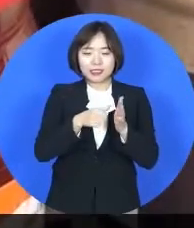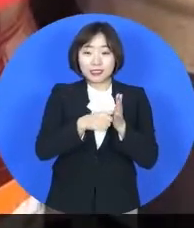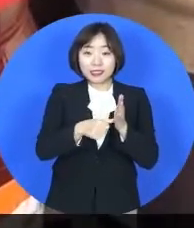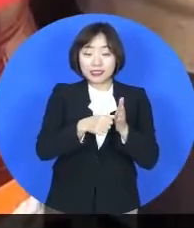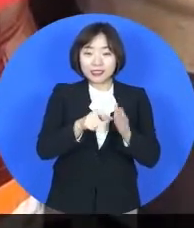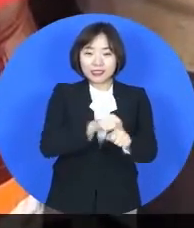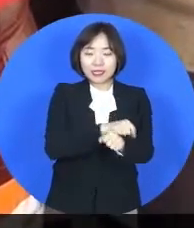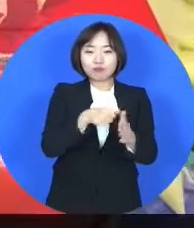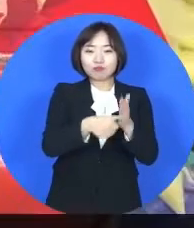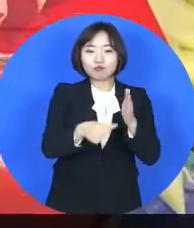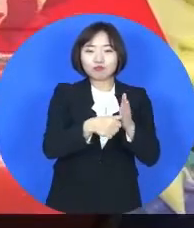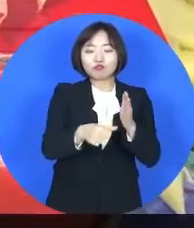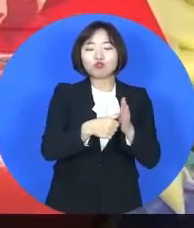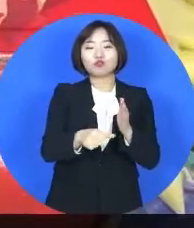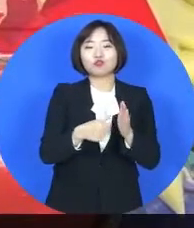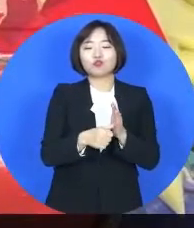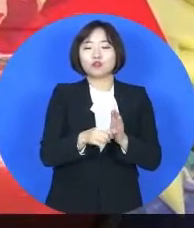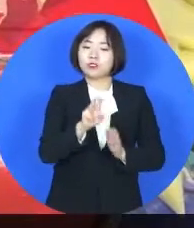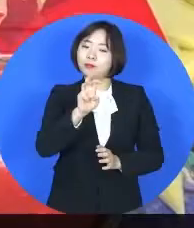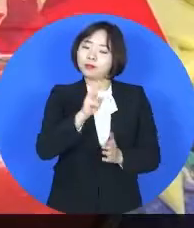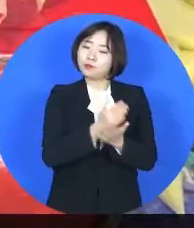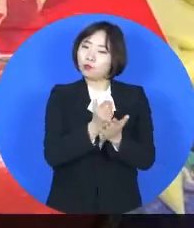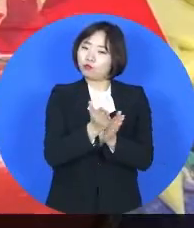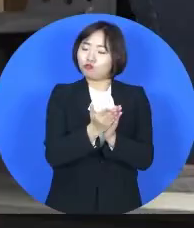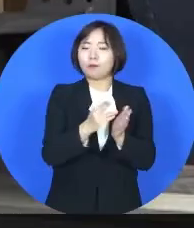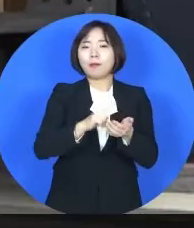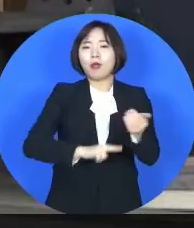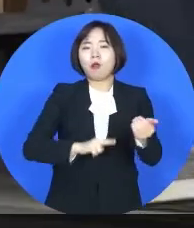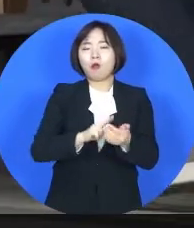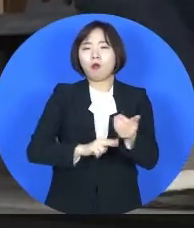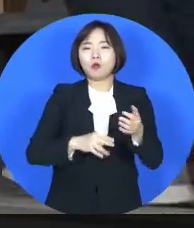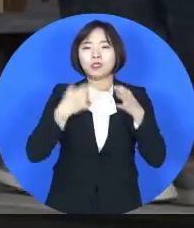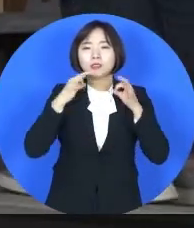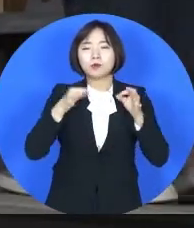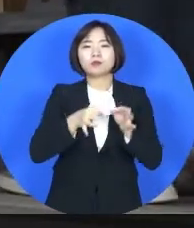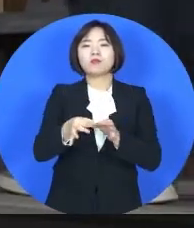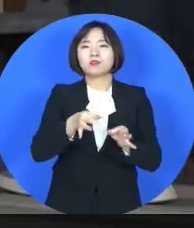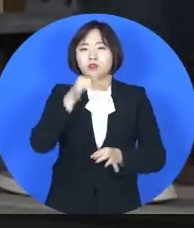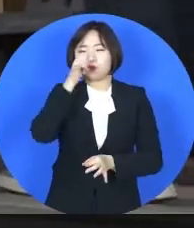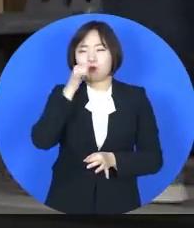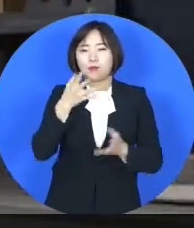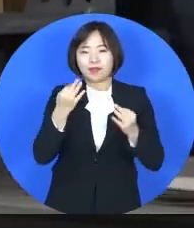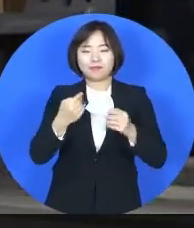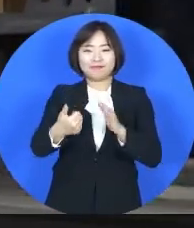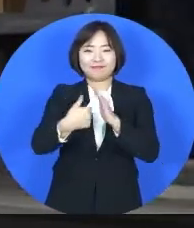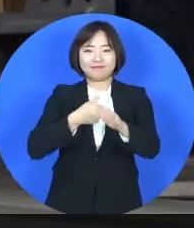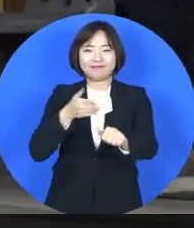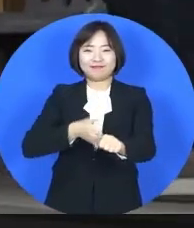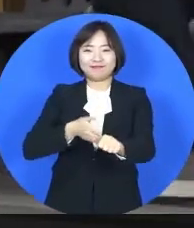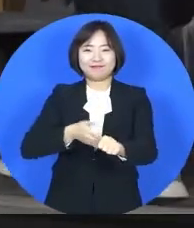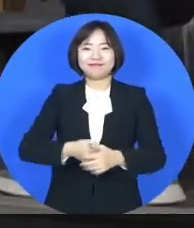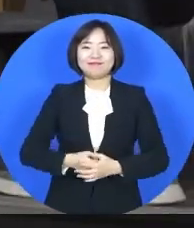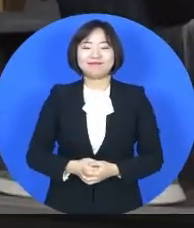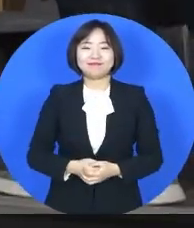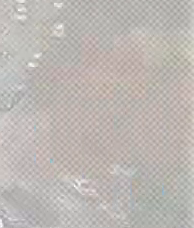농특산물 30여 품목을 판매하는 금요장터가 열리는데요. 시민 여러분의 많은 방문 바랍니다.